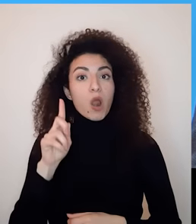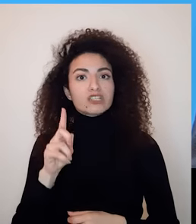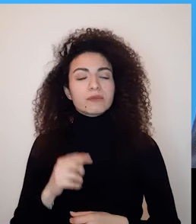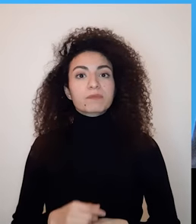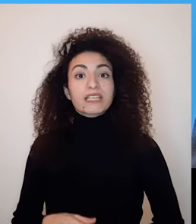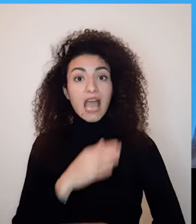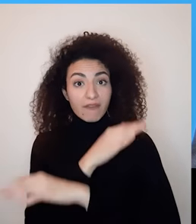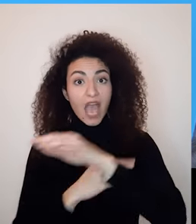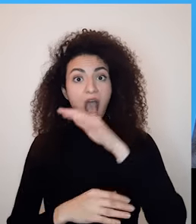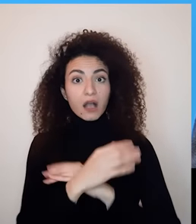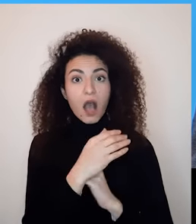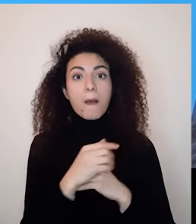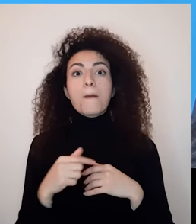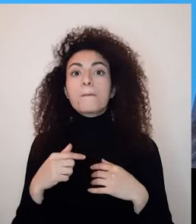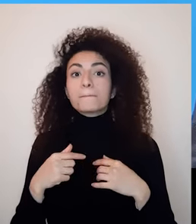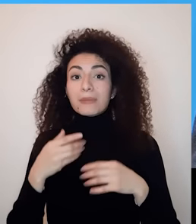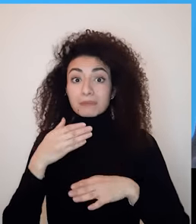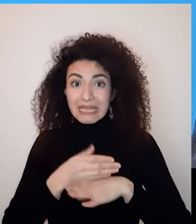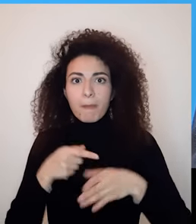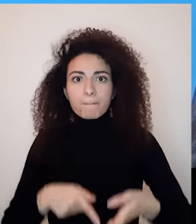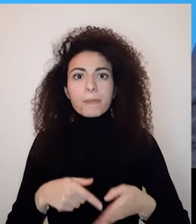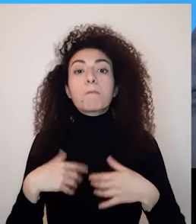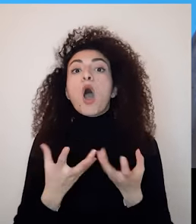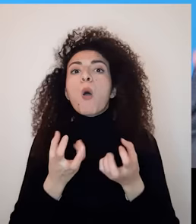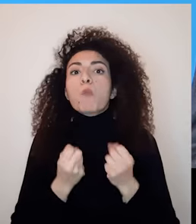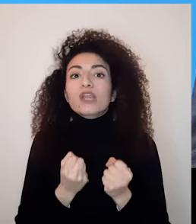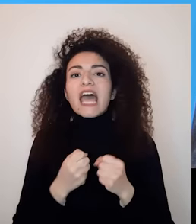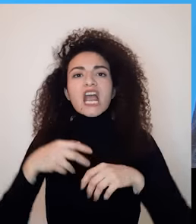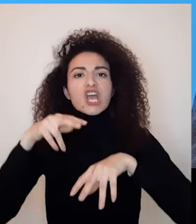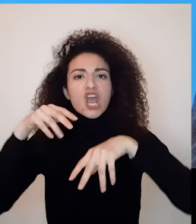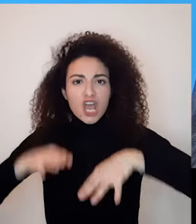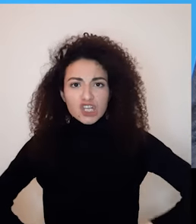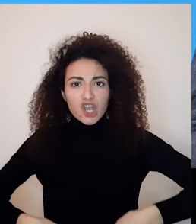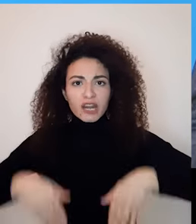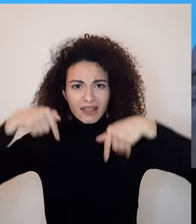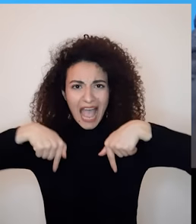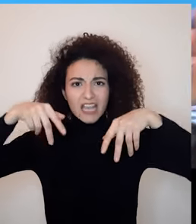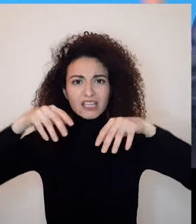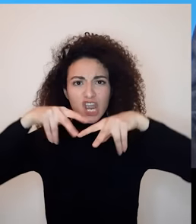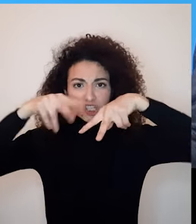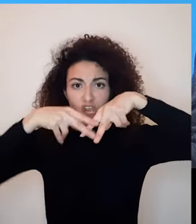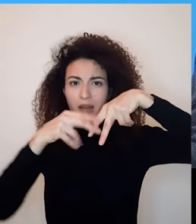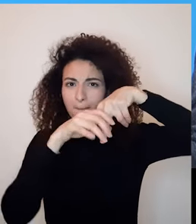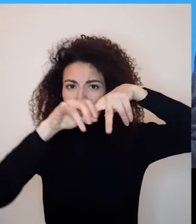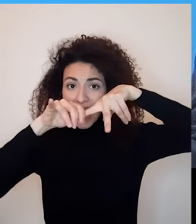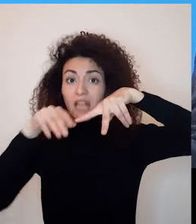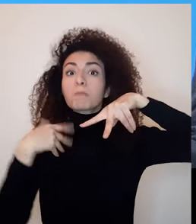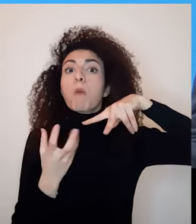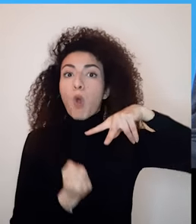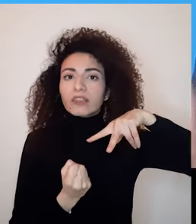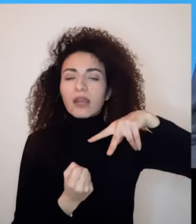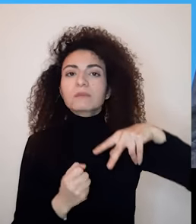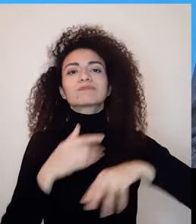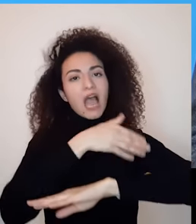هي أولاً إذا كانت الإعاقة بتحول دون إمكانيتها عن إبعاد أطراف السفلى لفترة